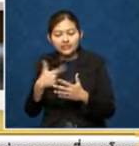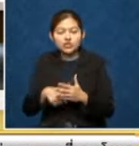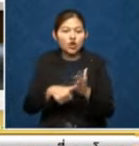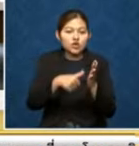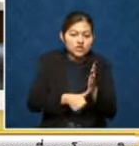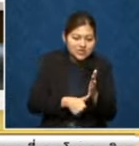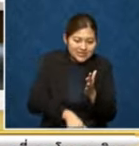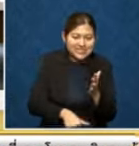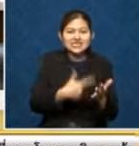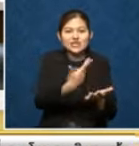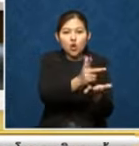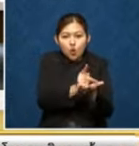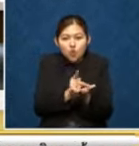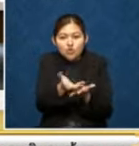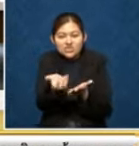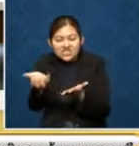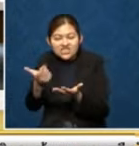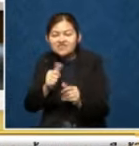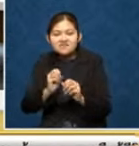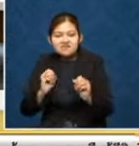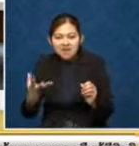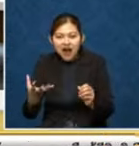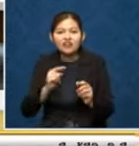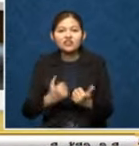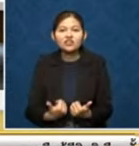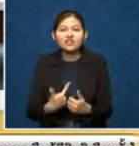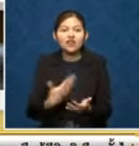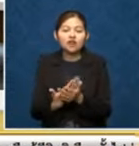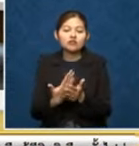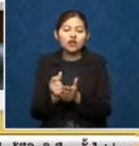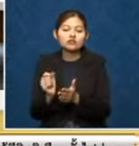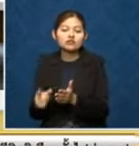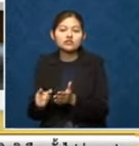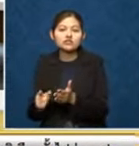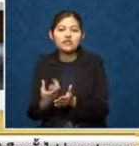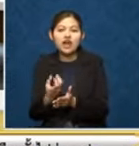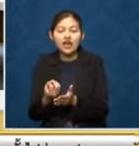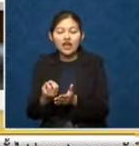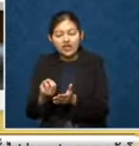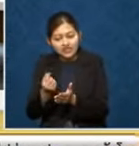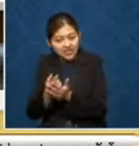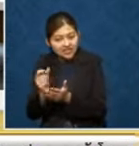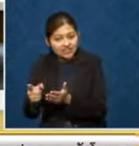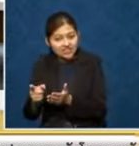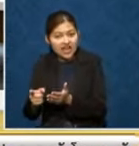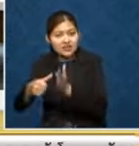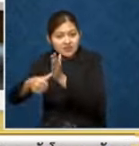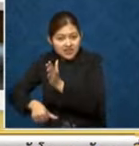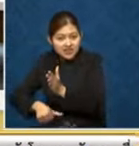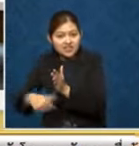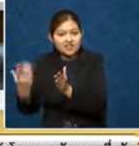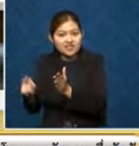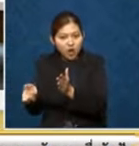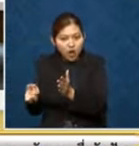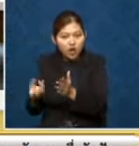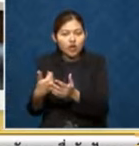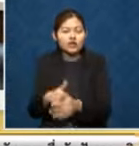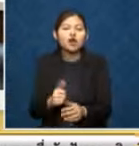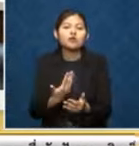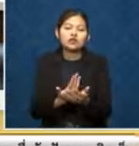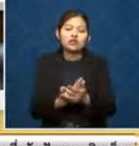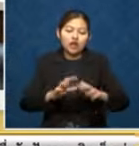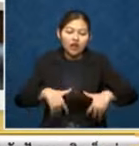และในขณะเดียวกันก็มีความสามารถในการชำระหนี้ที่ต่ำลงที่น่ากังวลครับคือส่วนใหญ่เป็นหนี้ที่อาจไม่สร้างราย